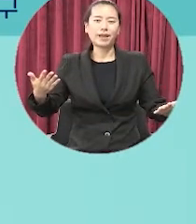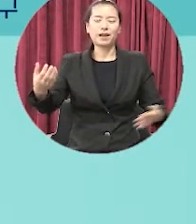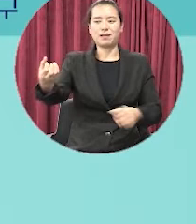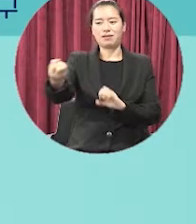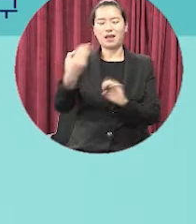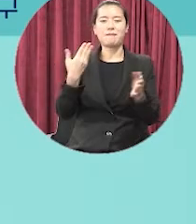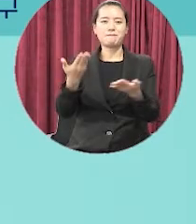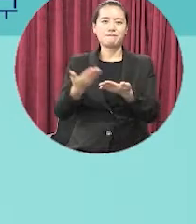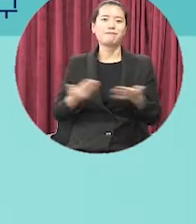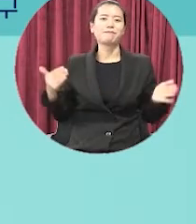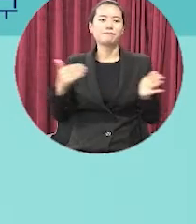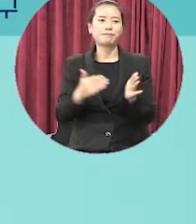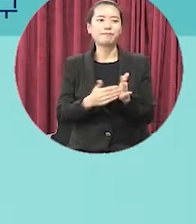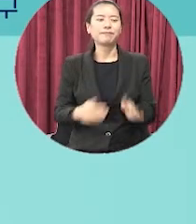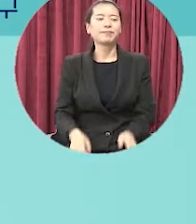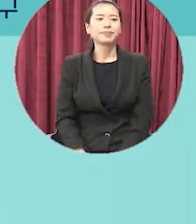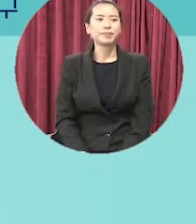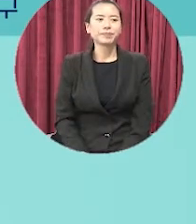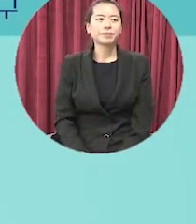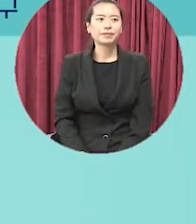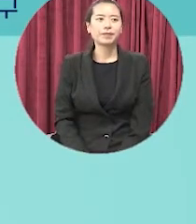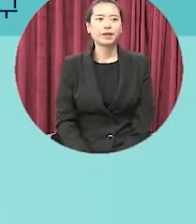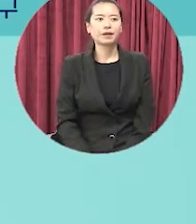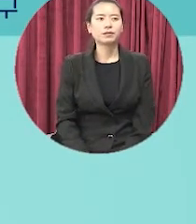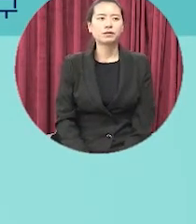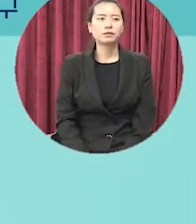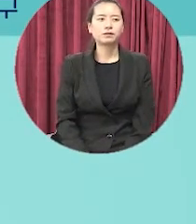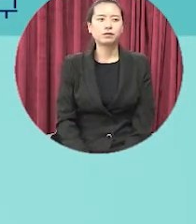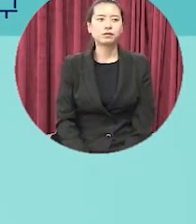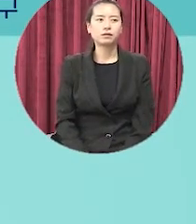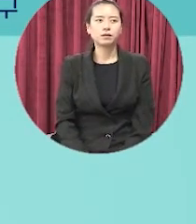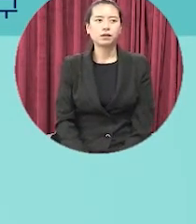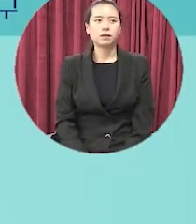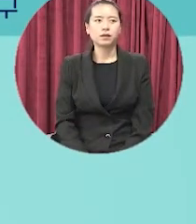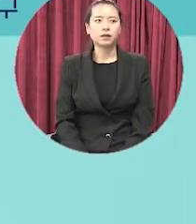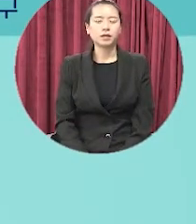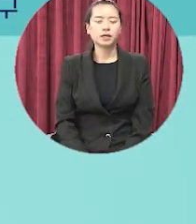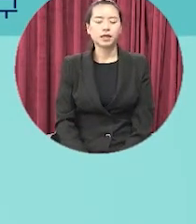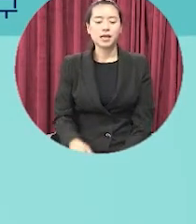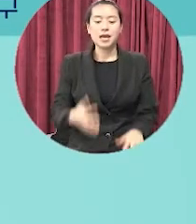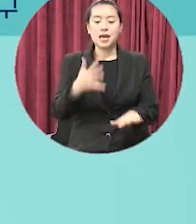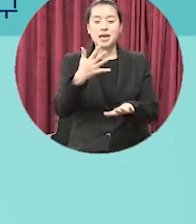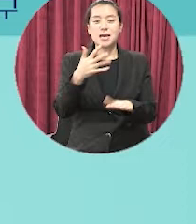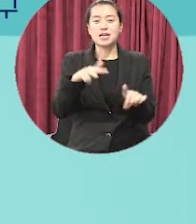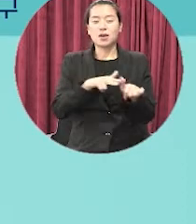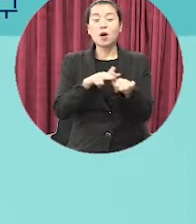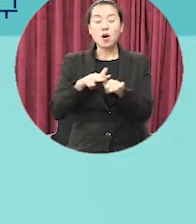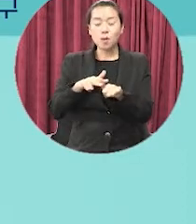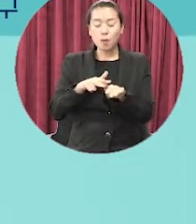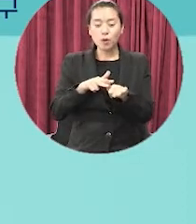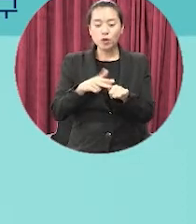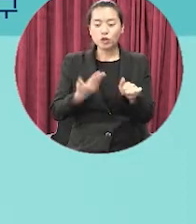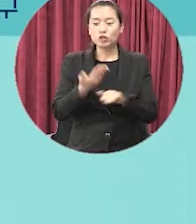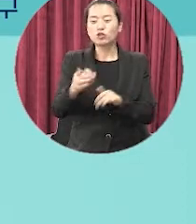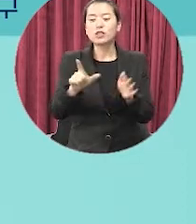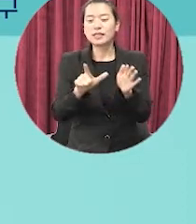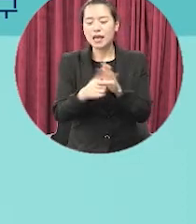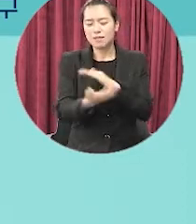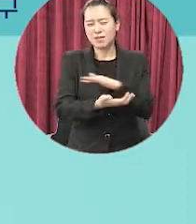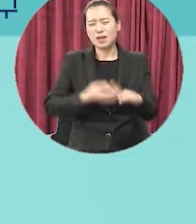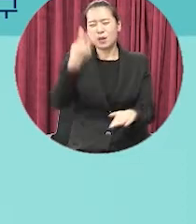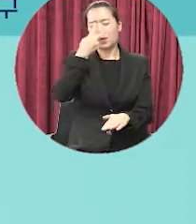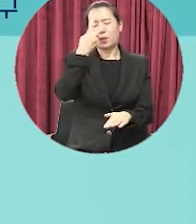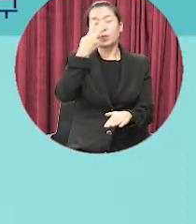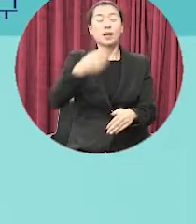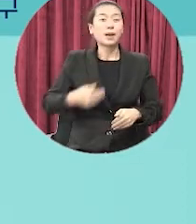요 그 다음에 그 않죠 속합니다 그니깐 출하되는 데이터 시밀레 를 거쳐야 되는데 자 이렇게 분석하는